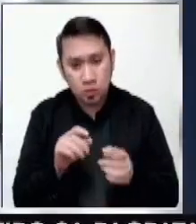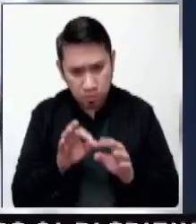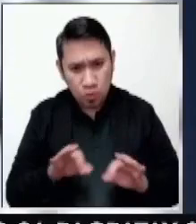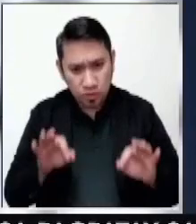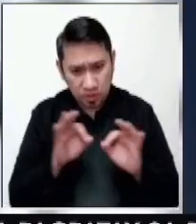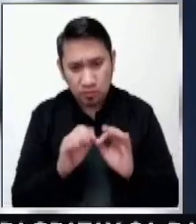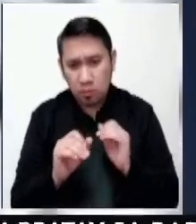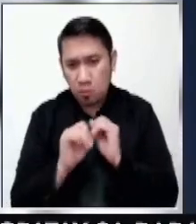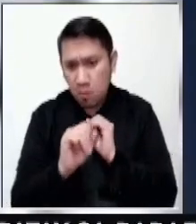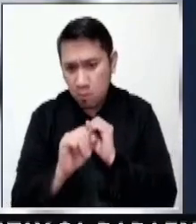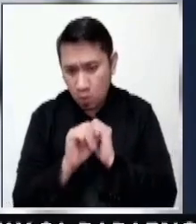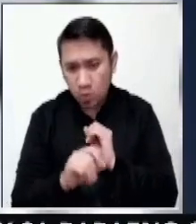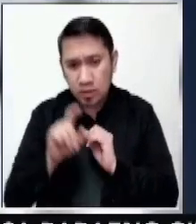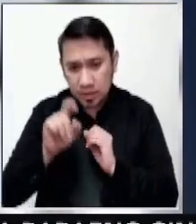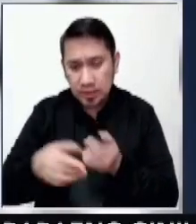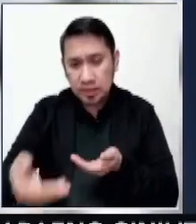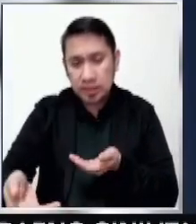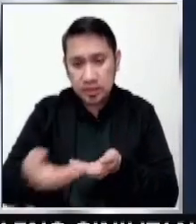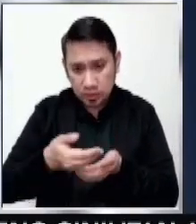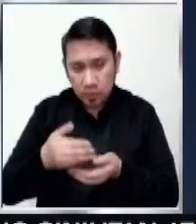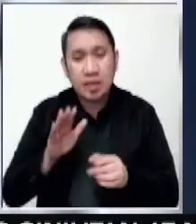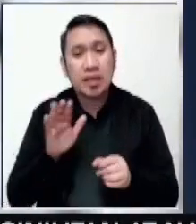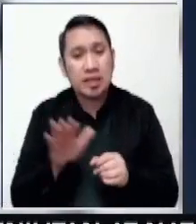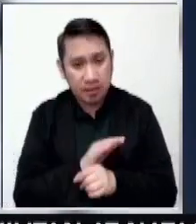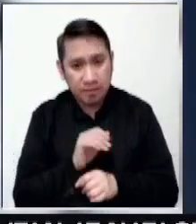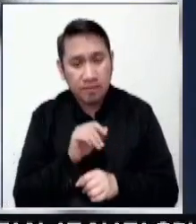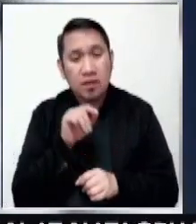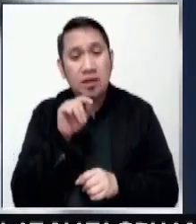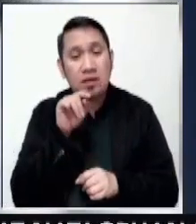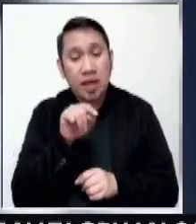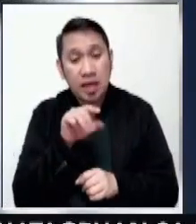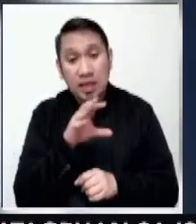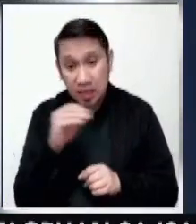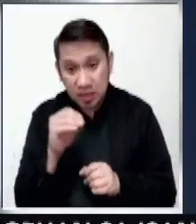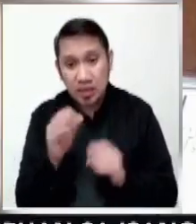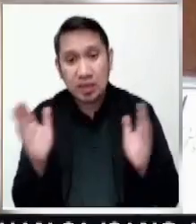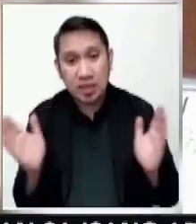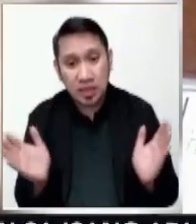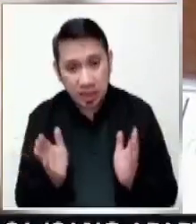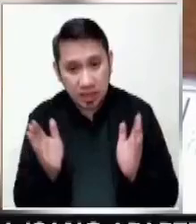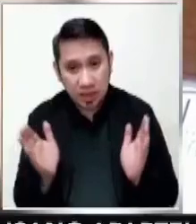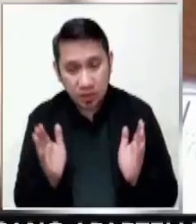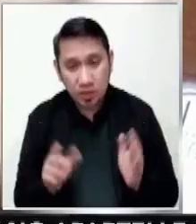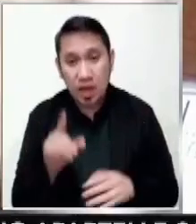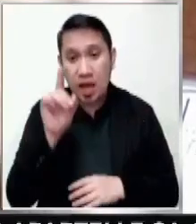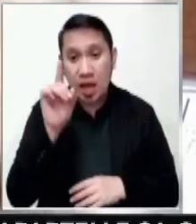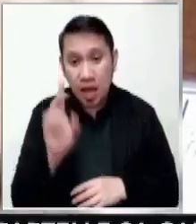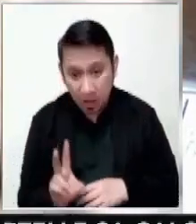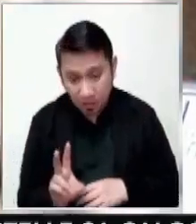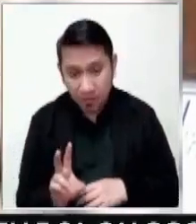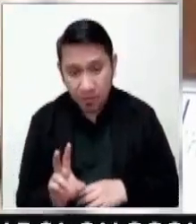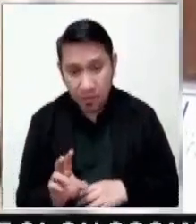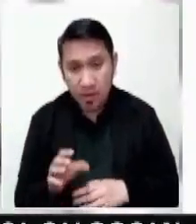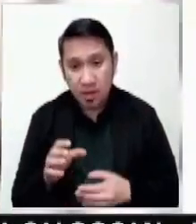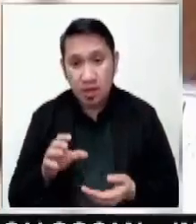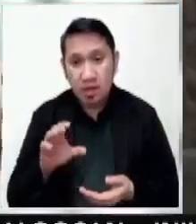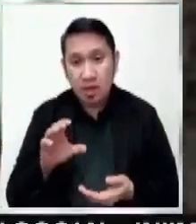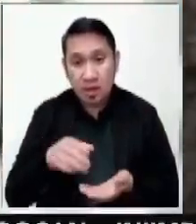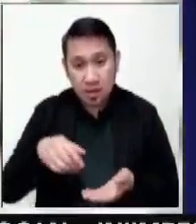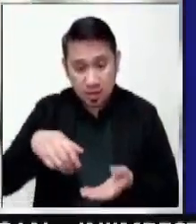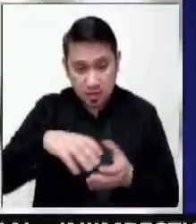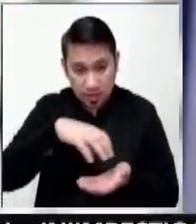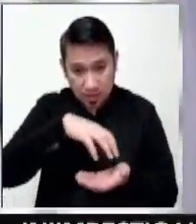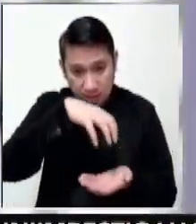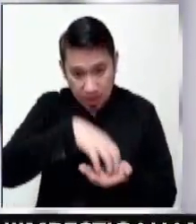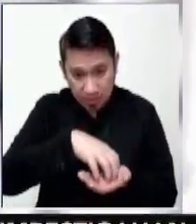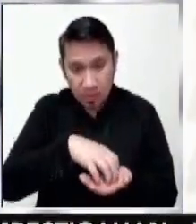we have done in the past Uh was to encourage a half cup Uh serving as default Meron na po tayong